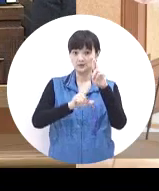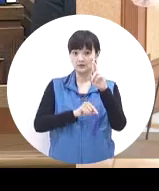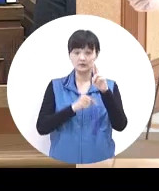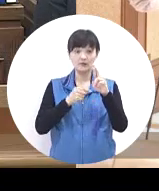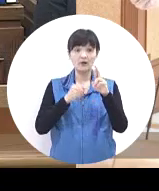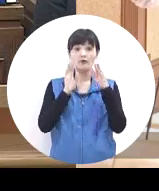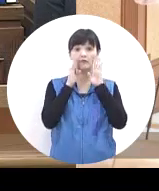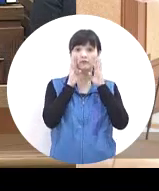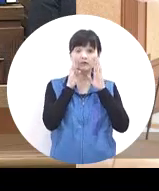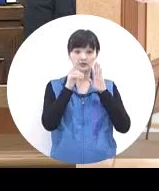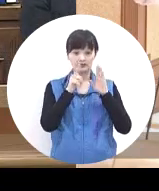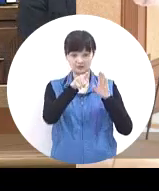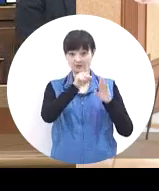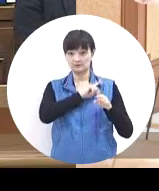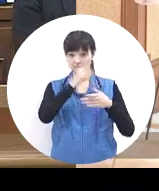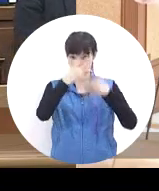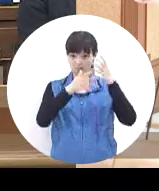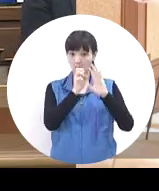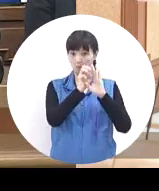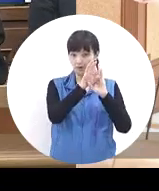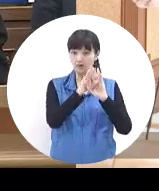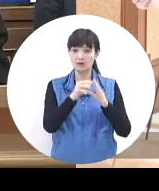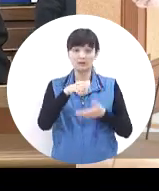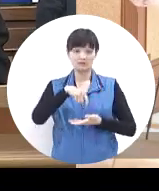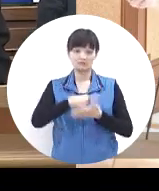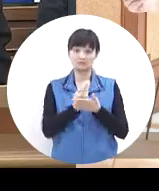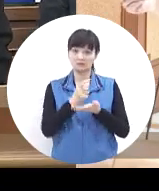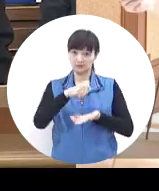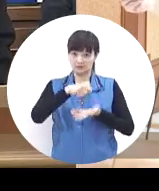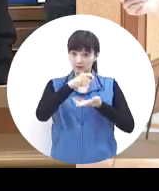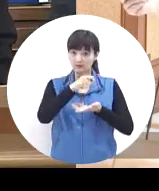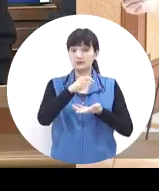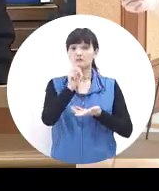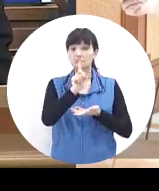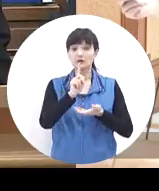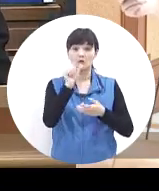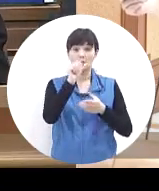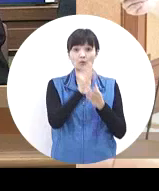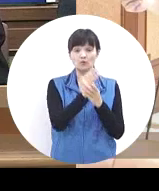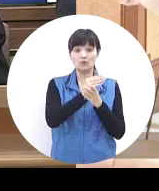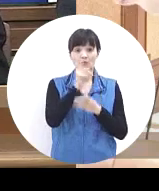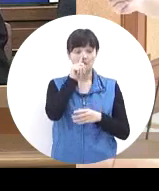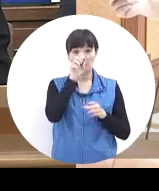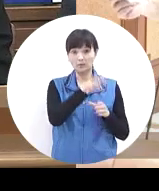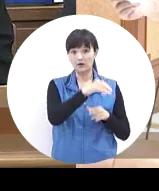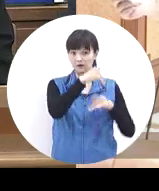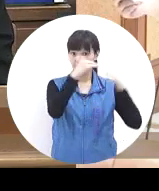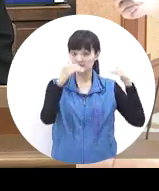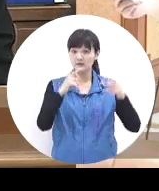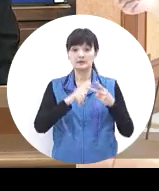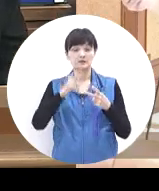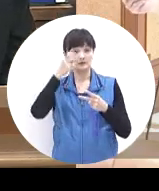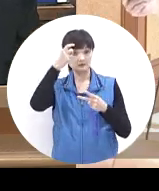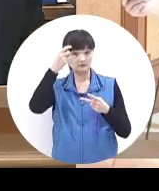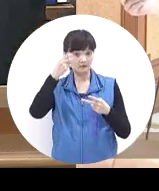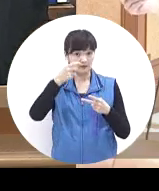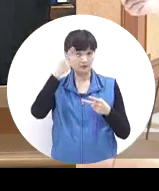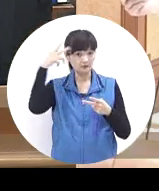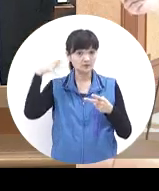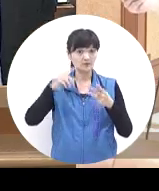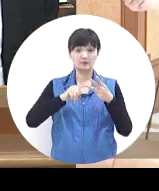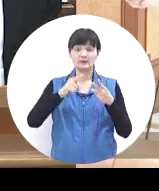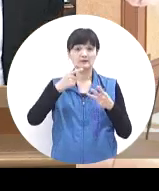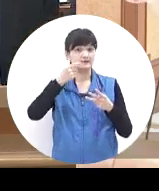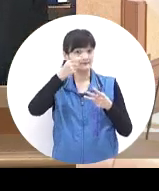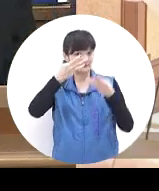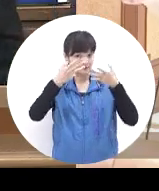放上的影片，只有提到五股垃圾山、新庄三重、板新的生活三轴心或是三环六